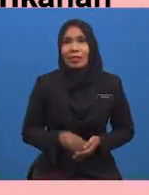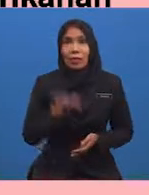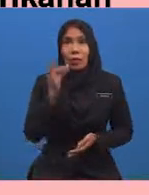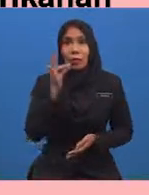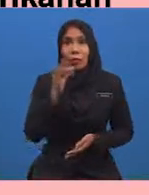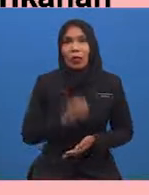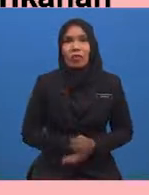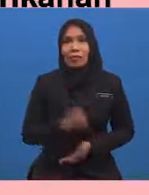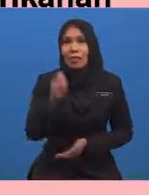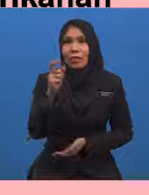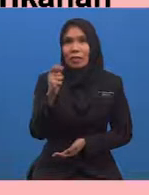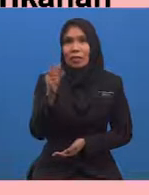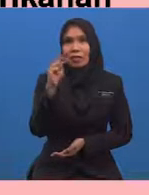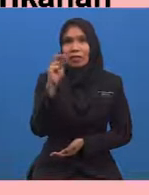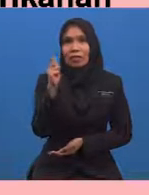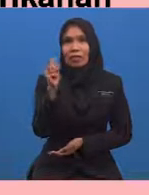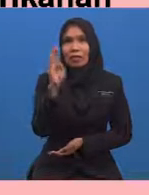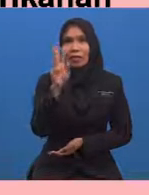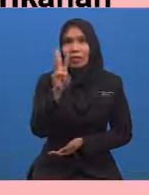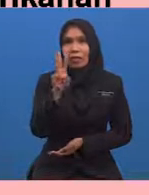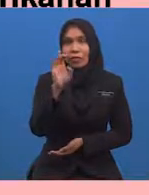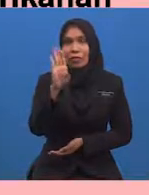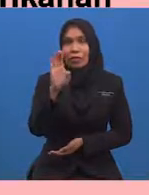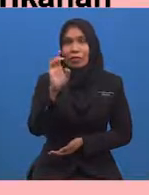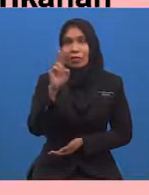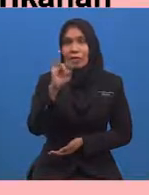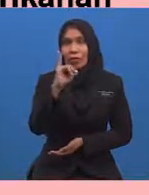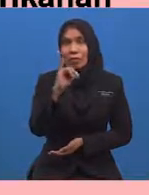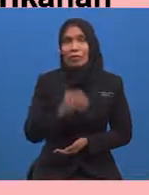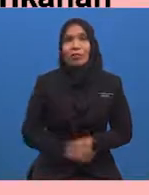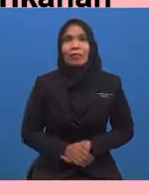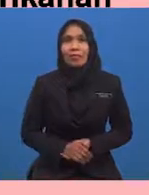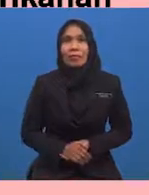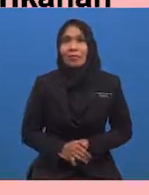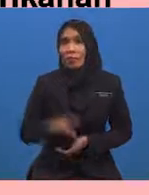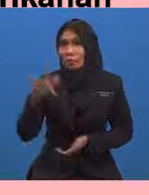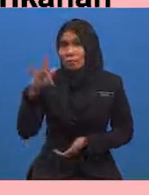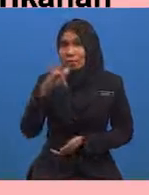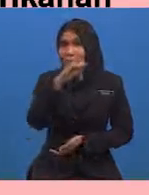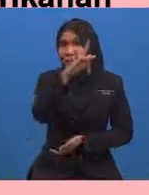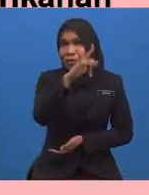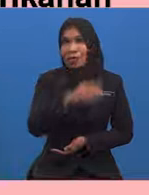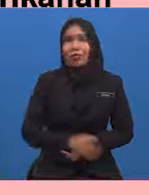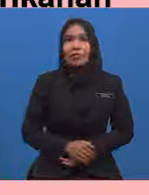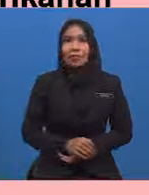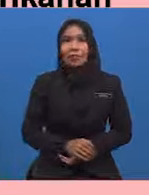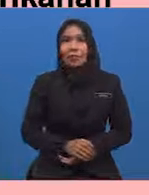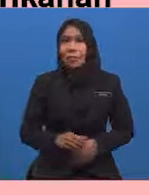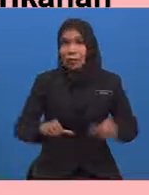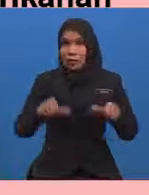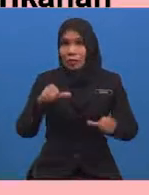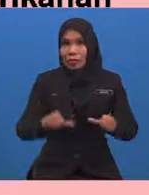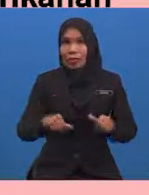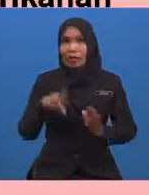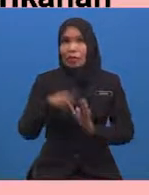KLIA dan kegiatan perikanan. Ketiga-tiga gambar menunjukkan kegiatan manusia yang